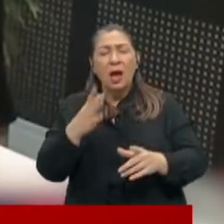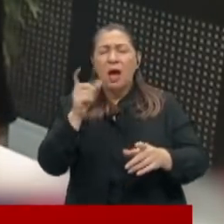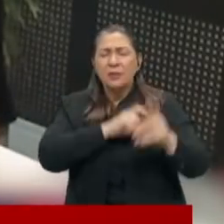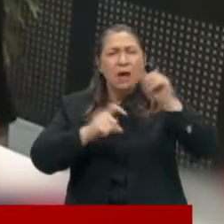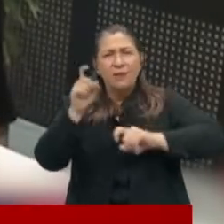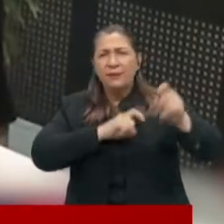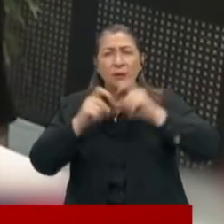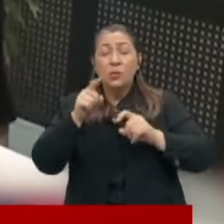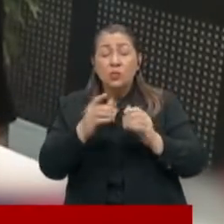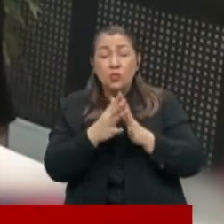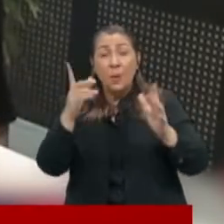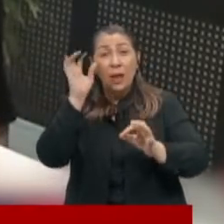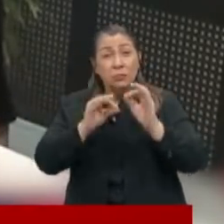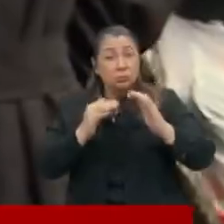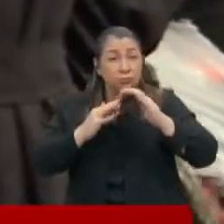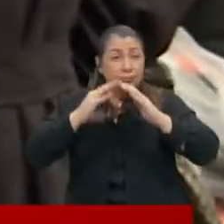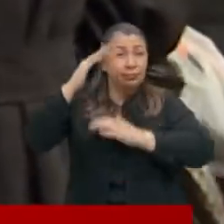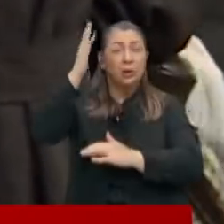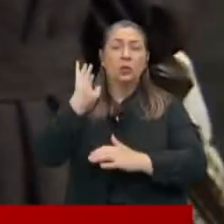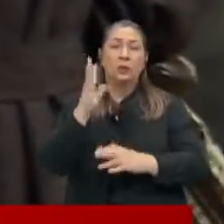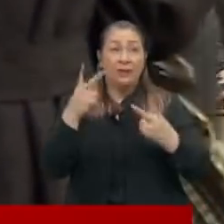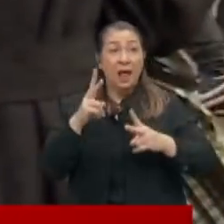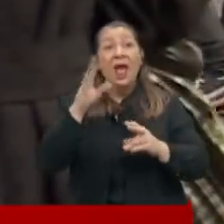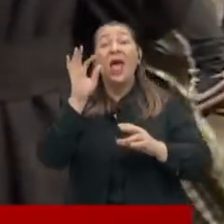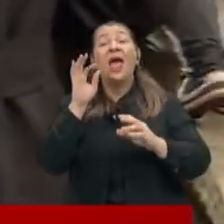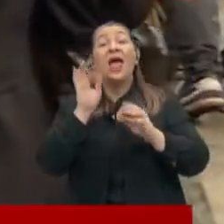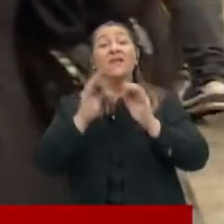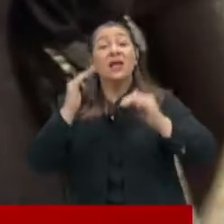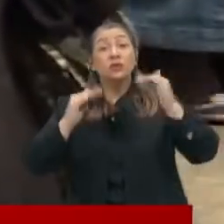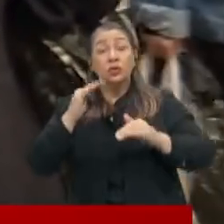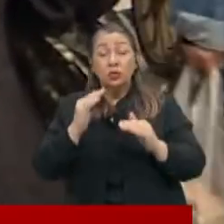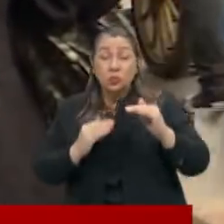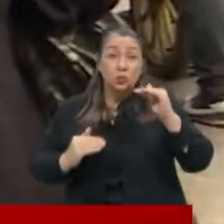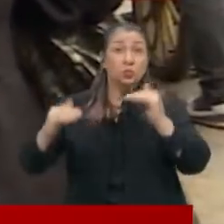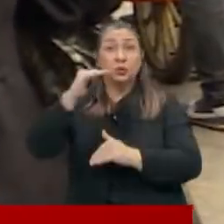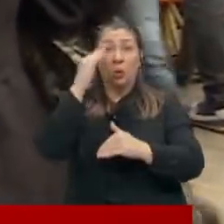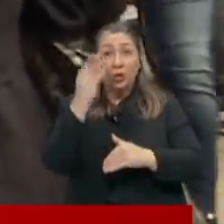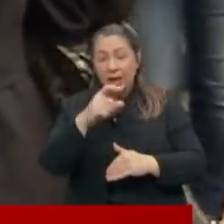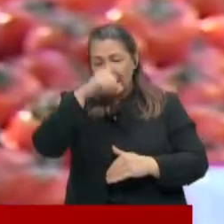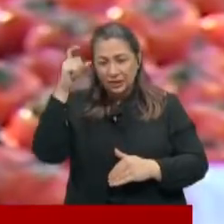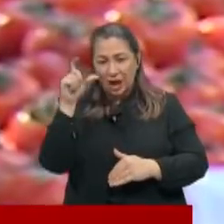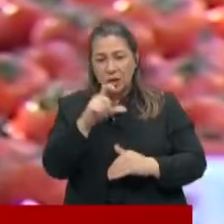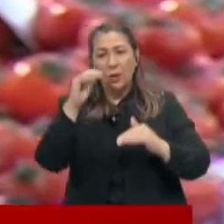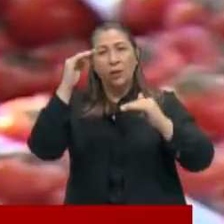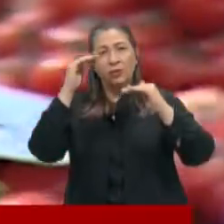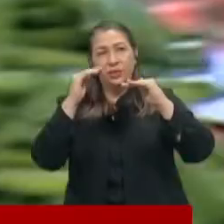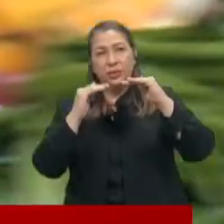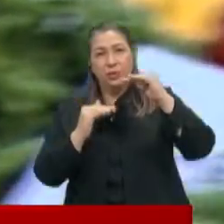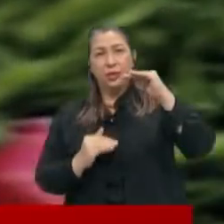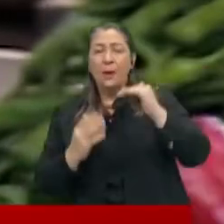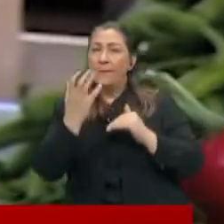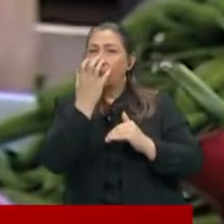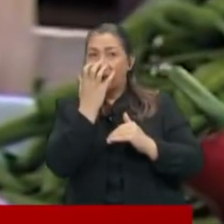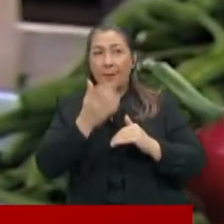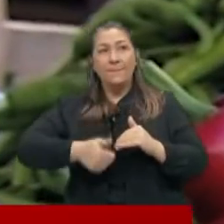ısrar ülkeyi hiperenflasyona bile götürebilir. Enflasyonun Ocak ayındaki pik noktasından yaz aylarıyla birlikte düşüşe geçeceği